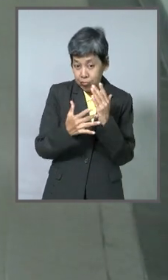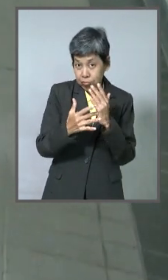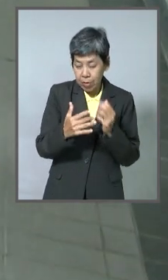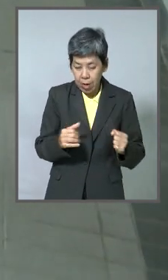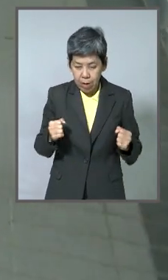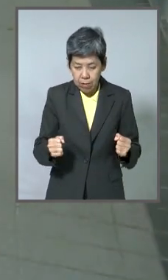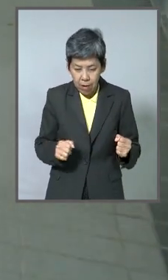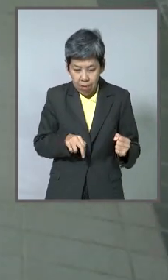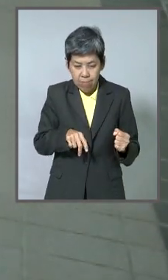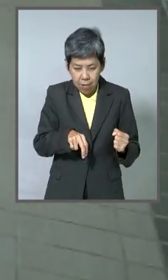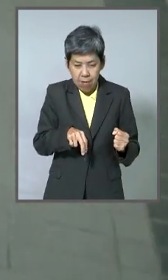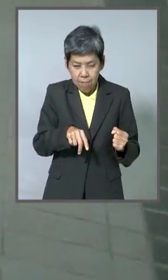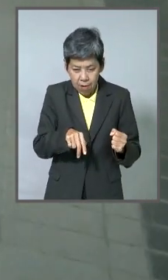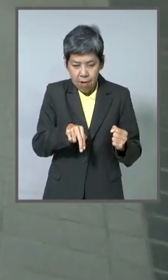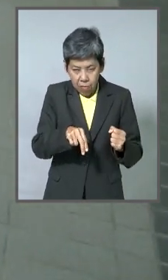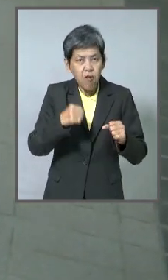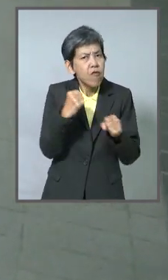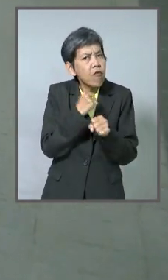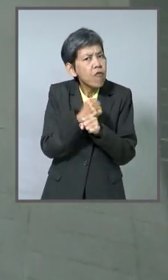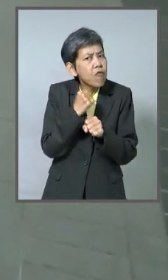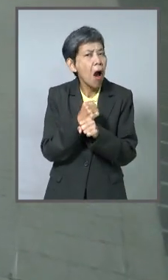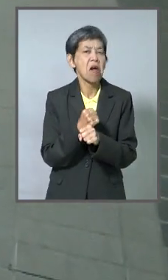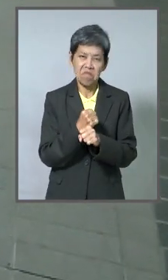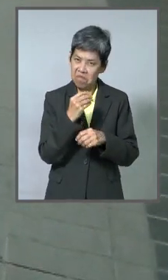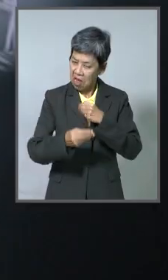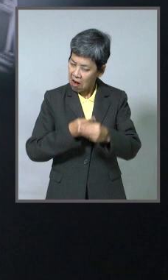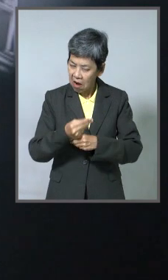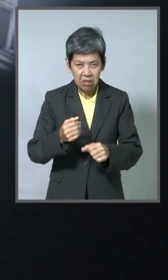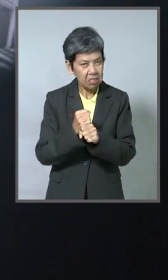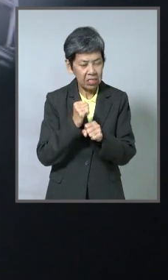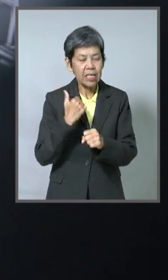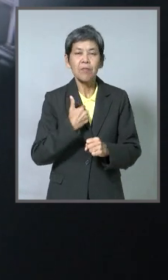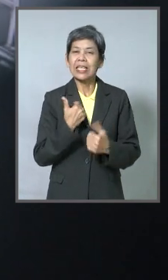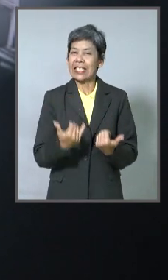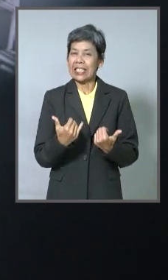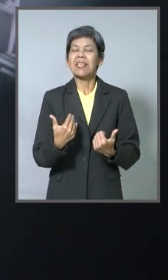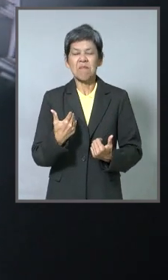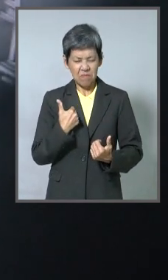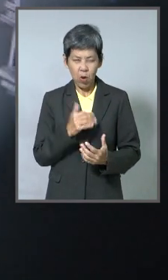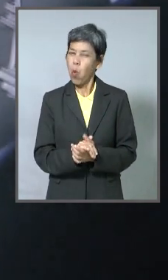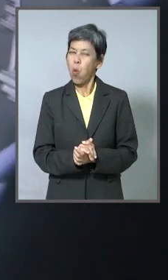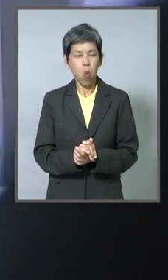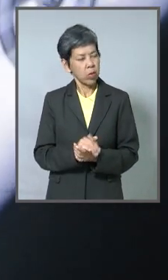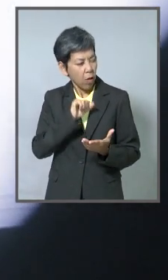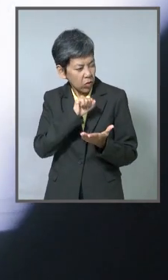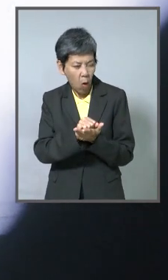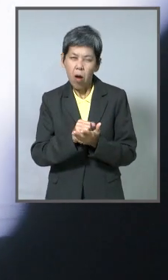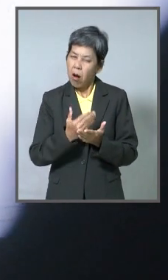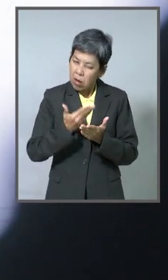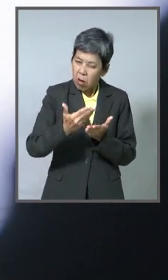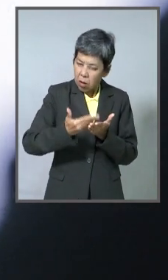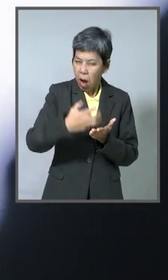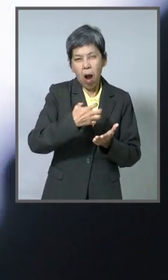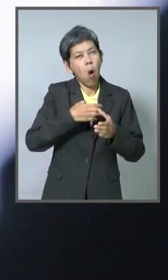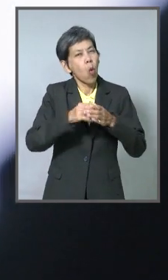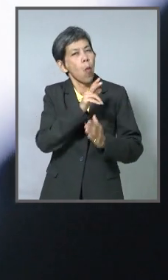นี้เครื่อง Space Walker ได้พัฒนาไปสู่เชิงพาณิชย์กลายเป็นสตาร์ทอัพด้าน Health Tech ที่ทำให้ตอนนี้ค่ะกลายเป็น